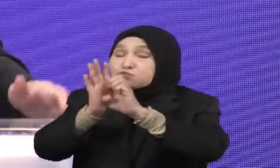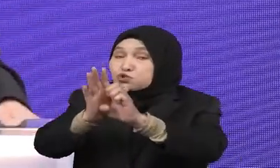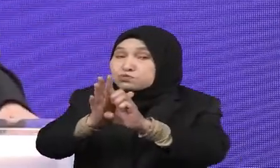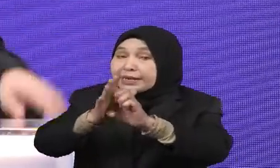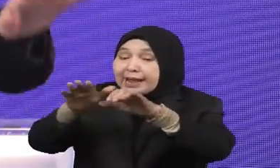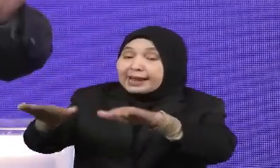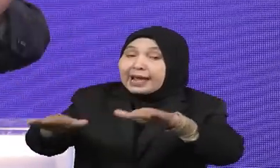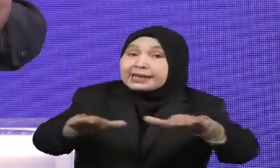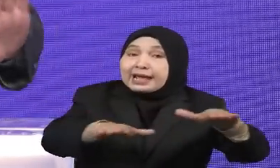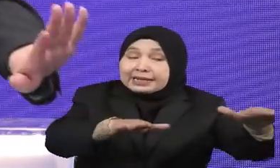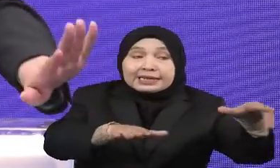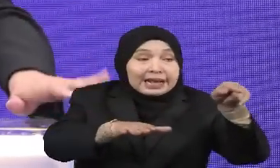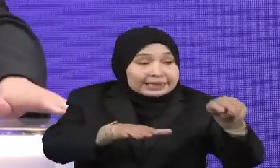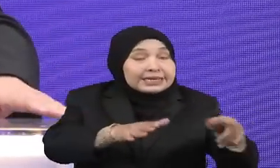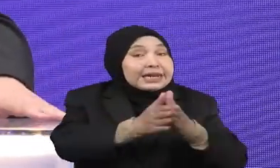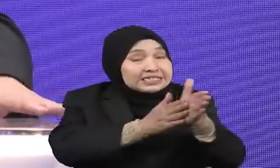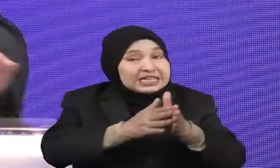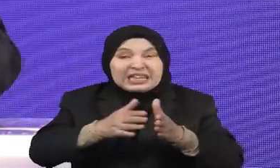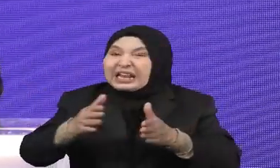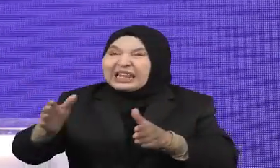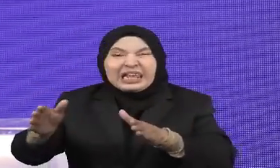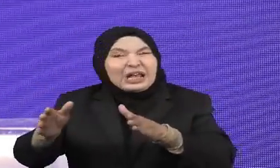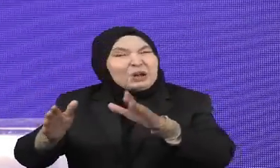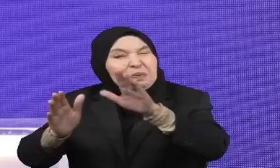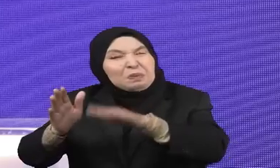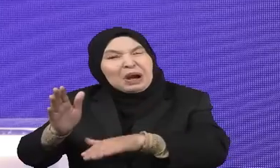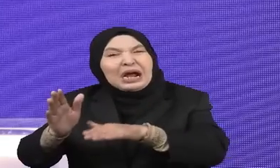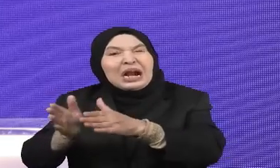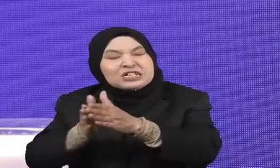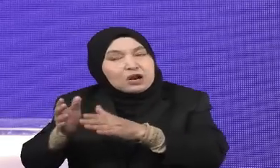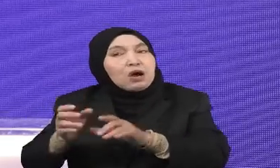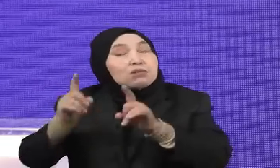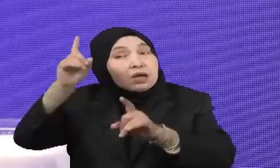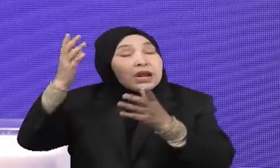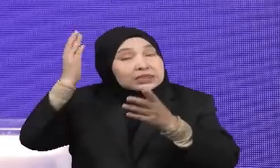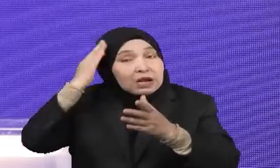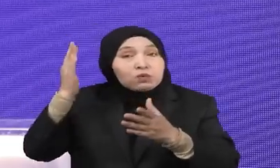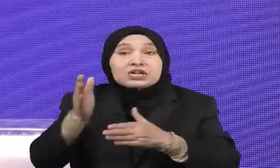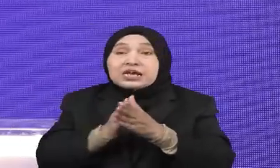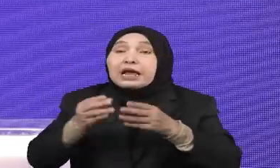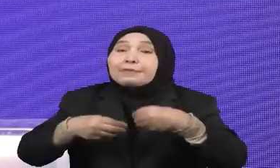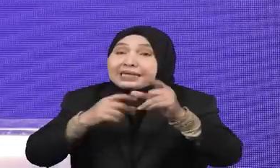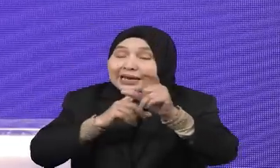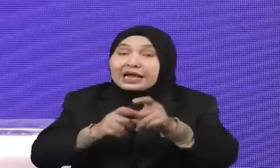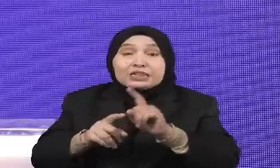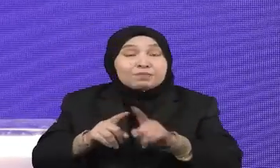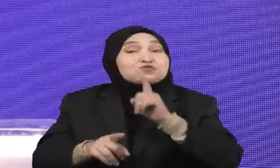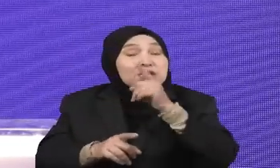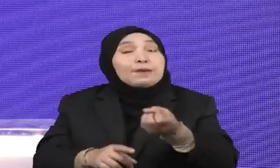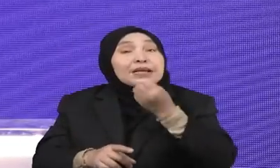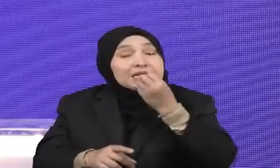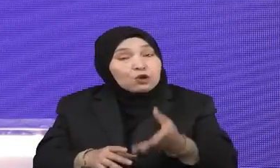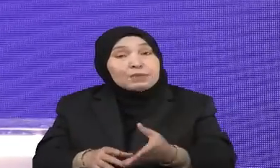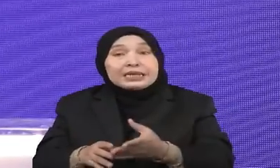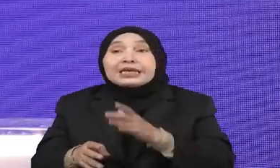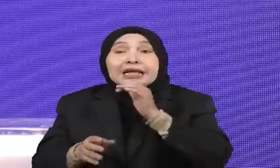anak-anaknya yang ini rajin yang ini tak rajin apa namanya nabi tahu kepada